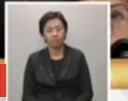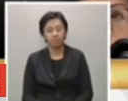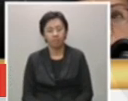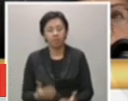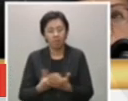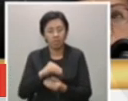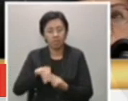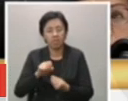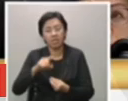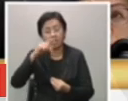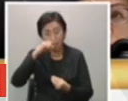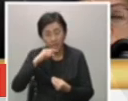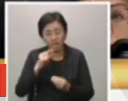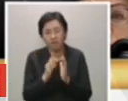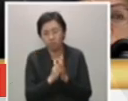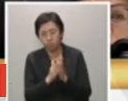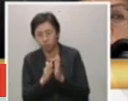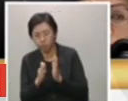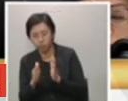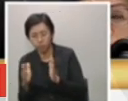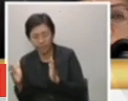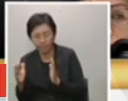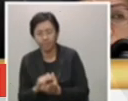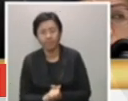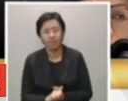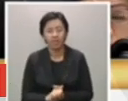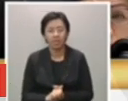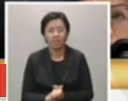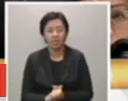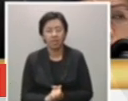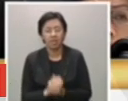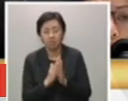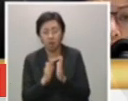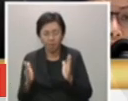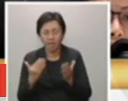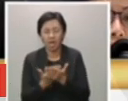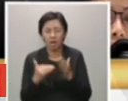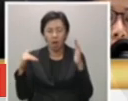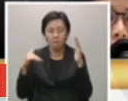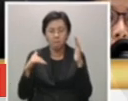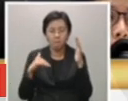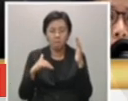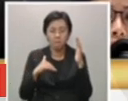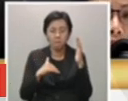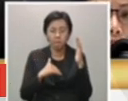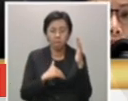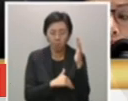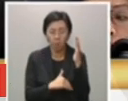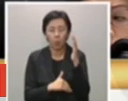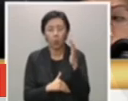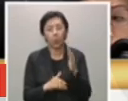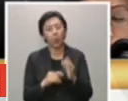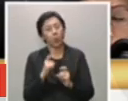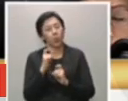เศรษฐกิจไทยหลังจากนี้ไปเนี่ยจะตกต่ำในอัตราเร่งที่น่ากลัว